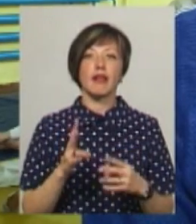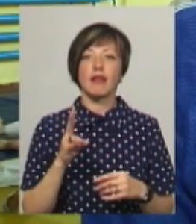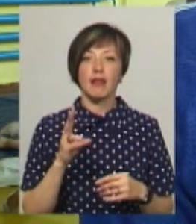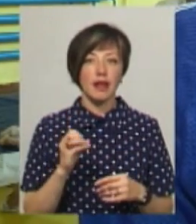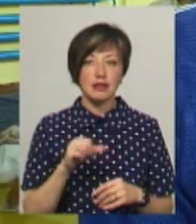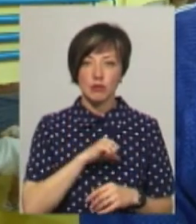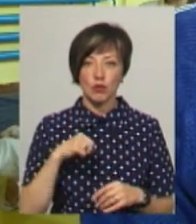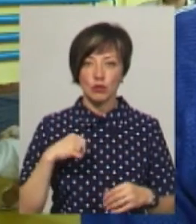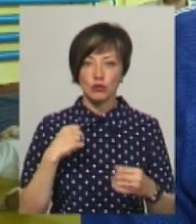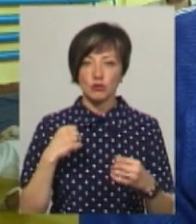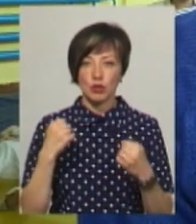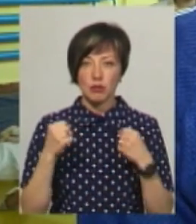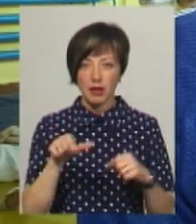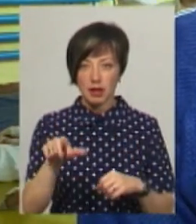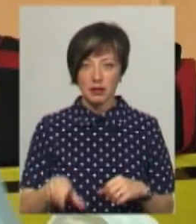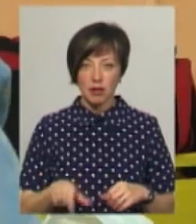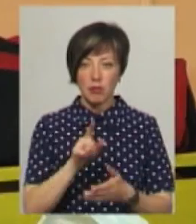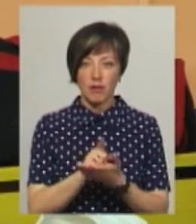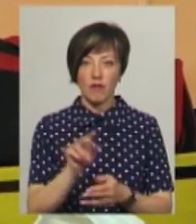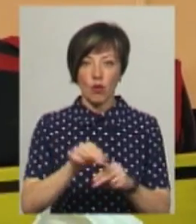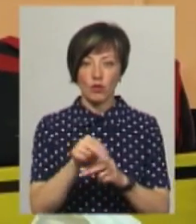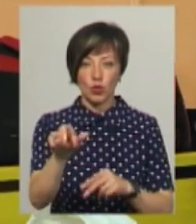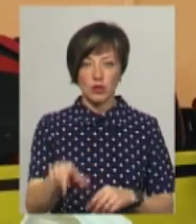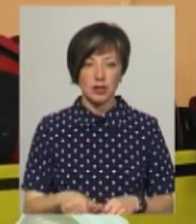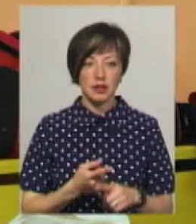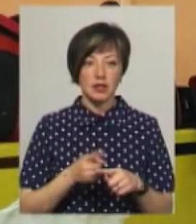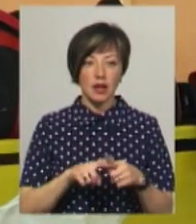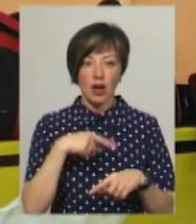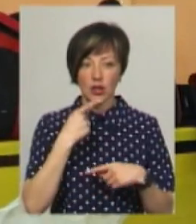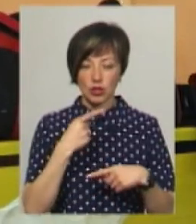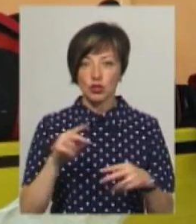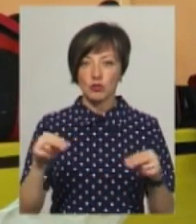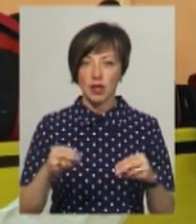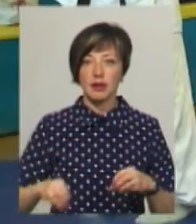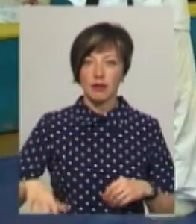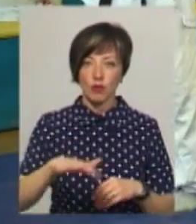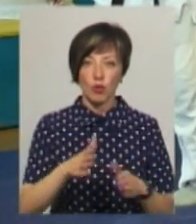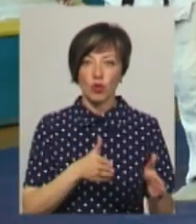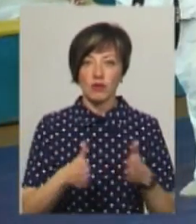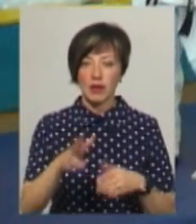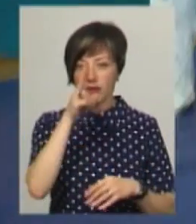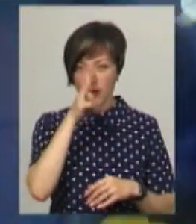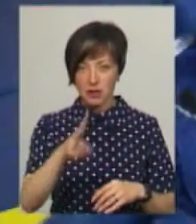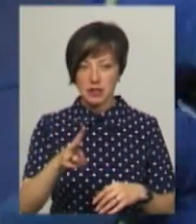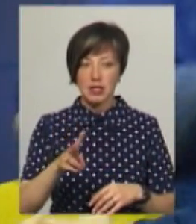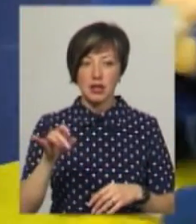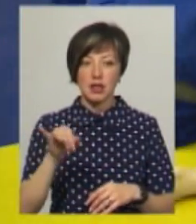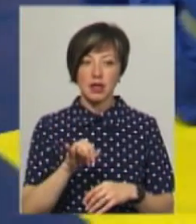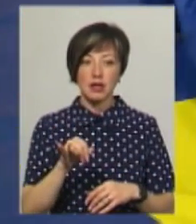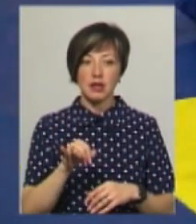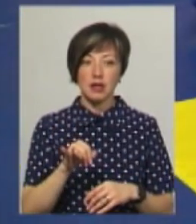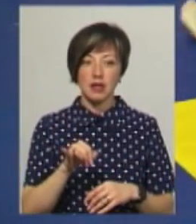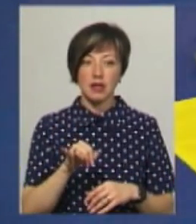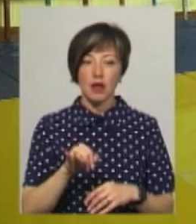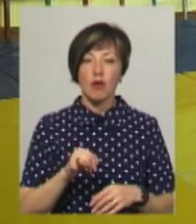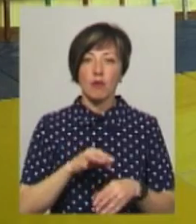самого спортсмена, як щоб він, а він виховує в ньому людину. Тренер Володимир Онищук каже, до чемпіонату Європи готувалися 2 місяці та провели тренування